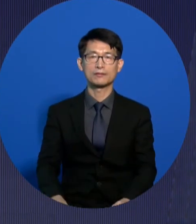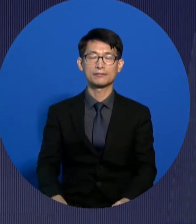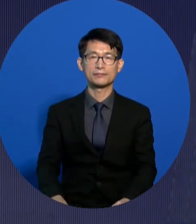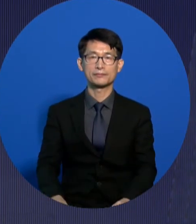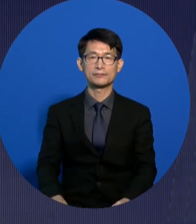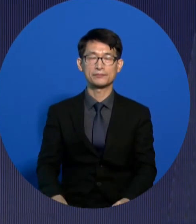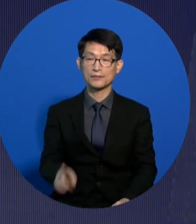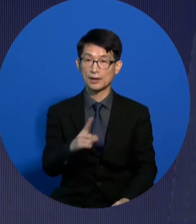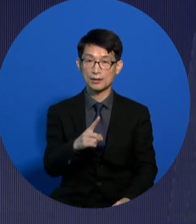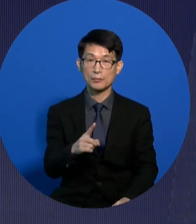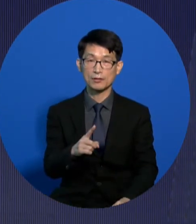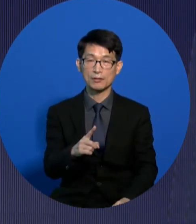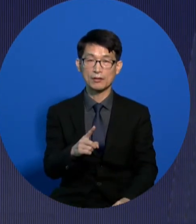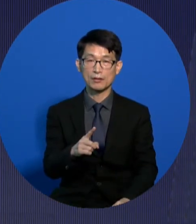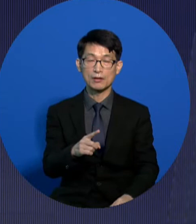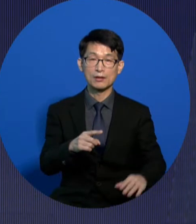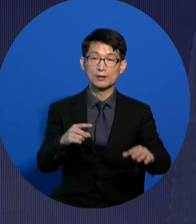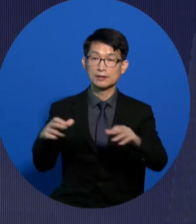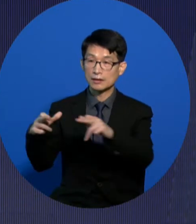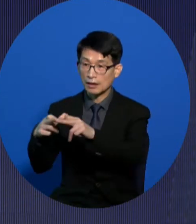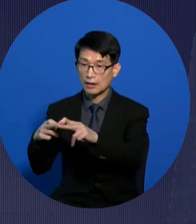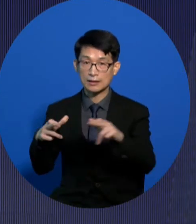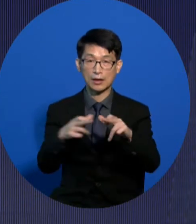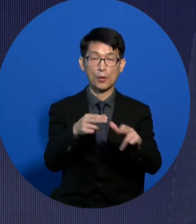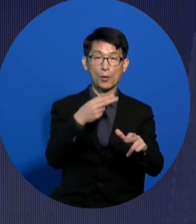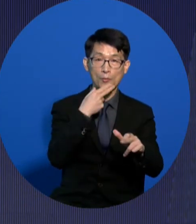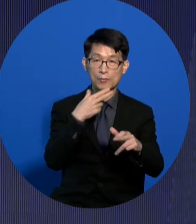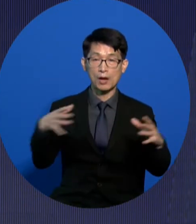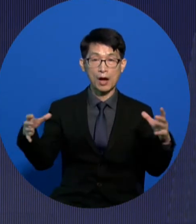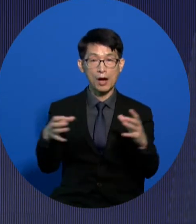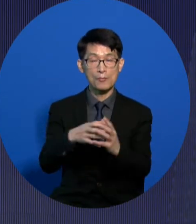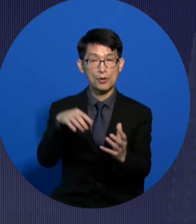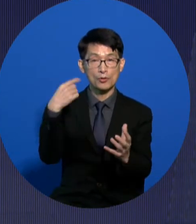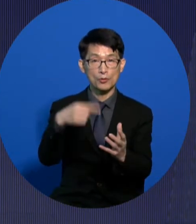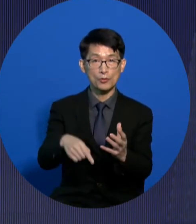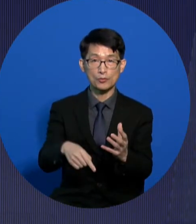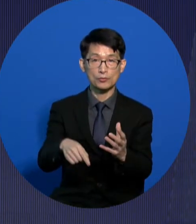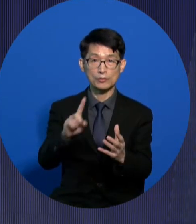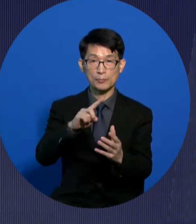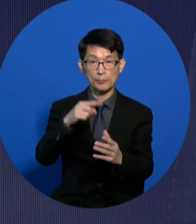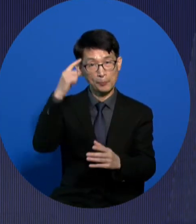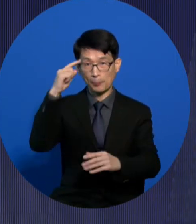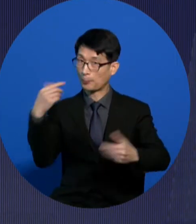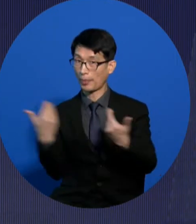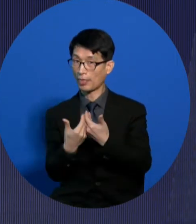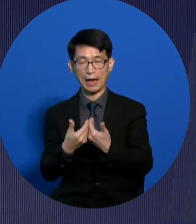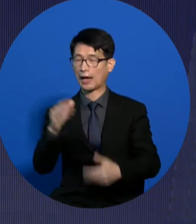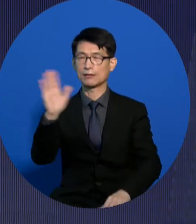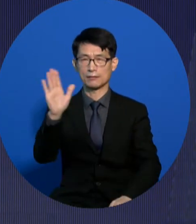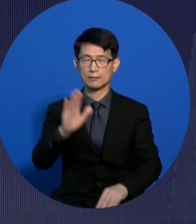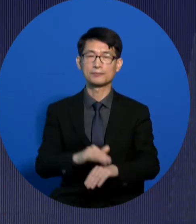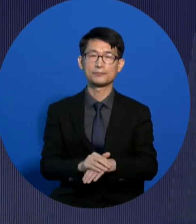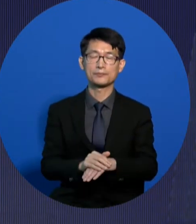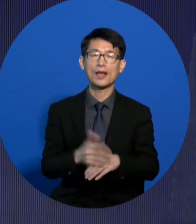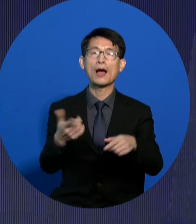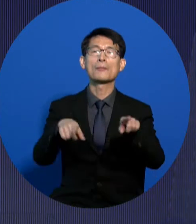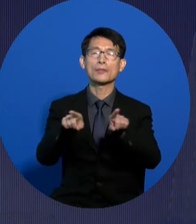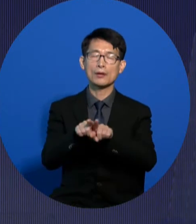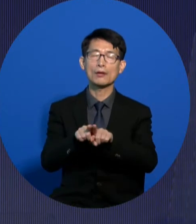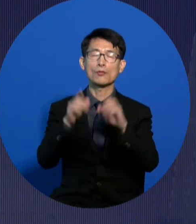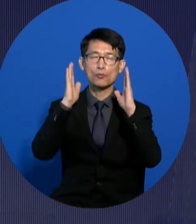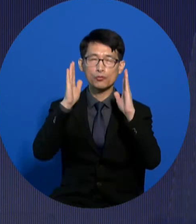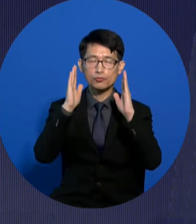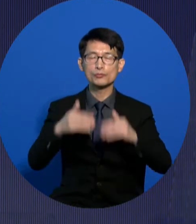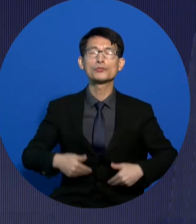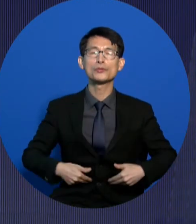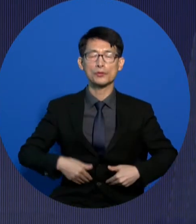부정하는 것이 아닙니다. 통합교육은 매우 중요합니다. 적절한 통합교육을 실시하기 위해서는